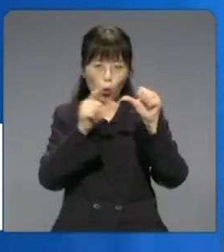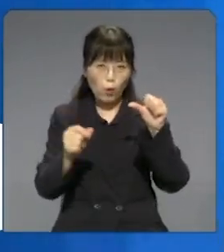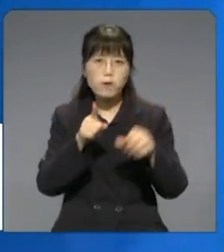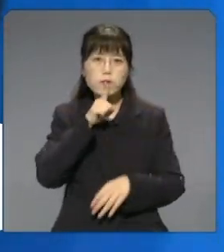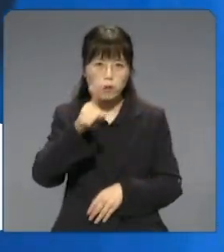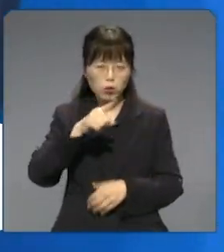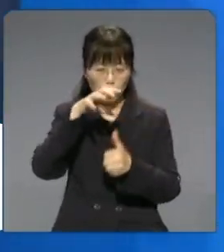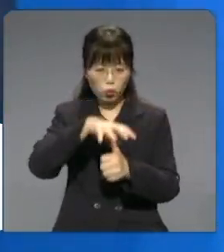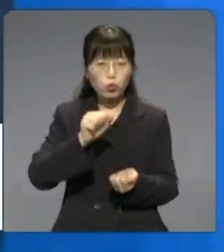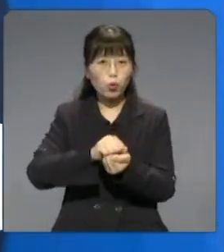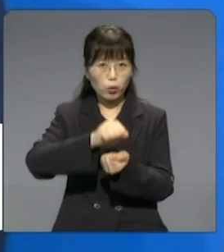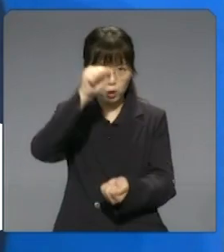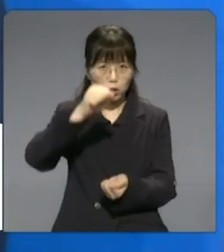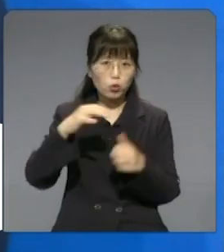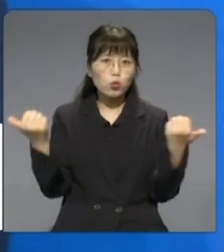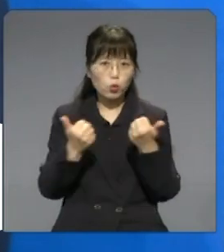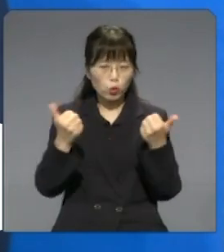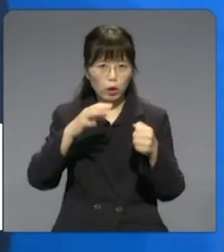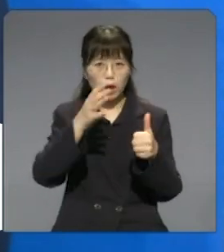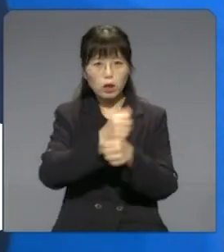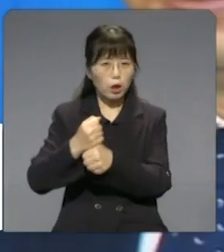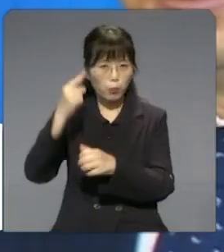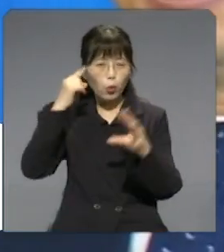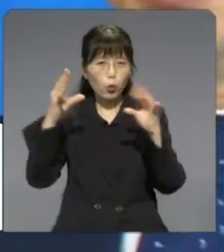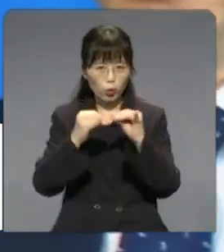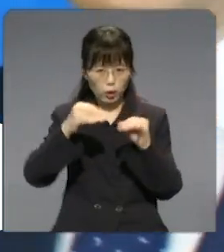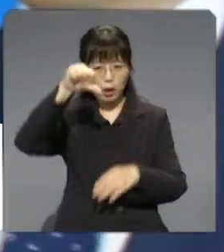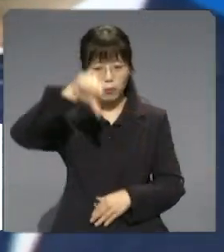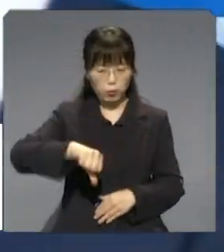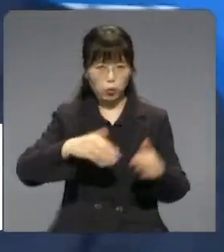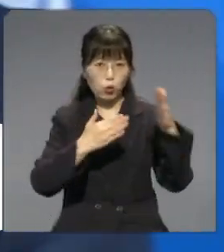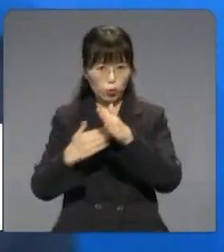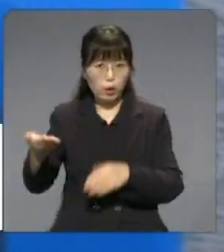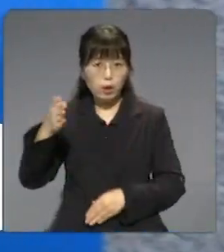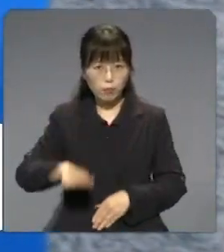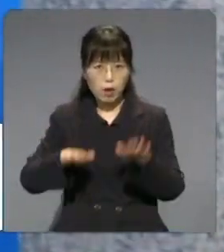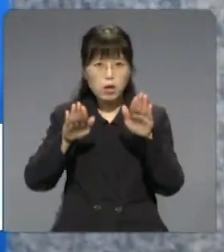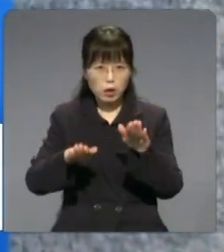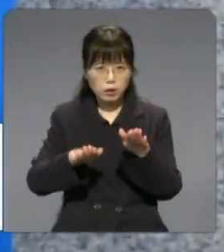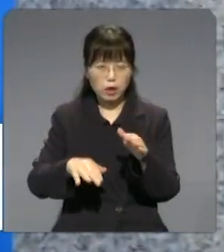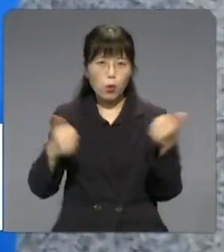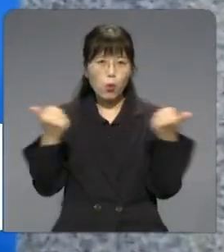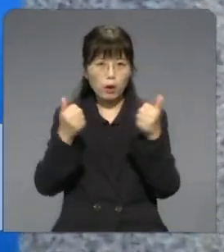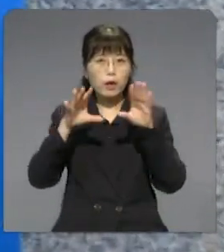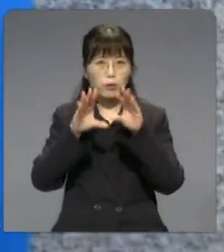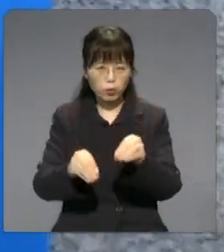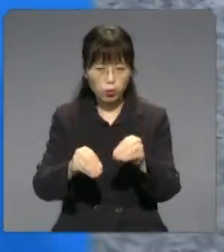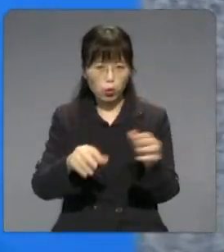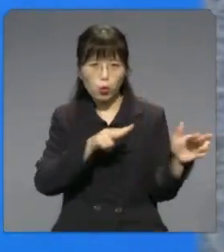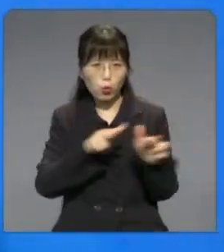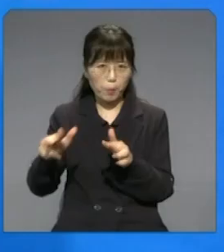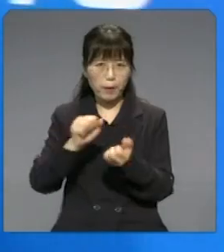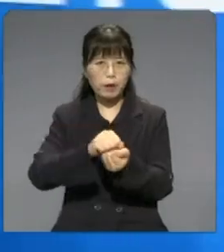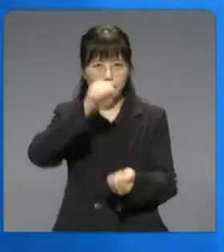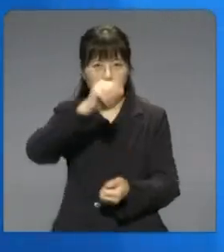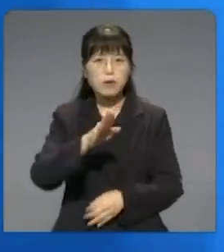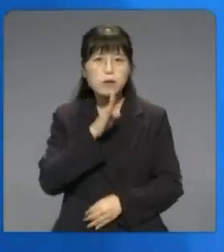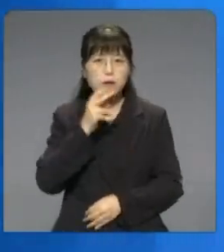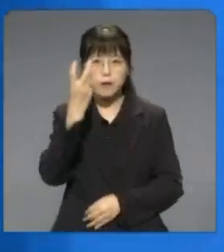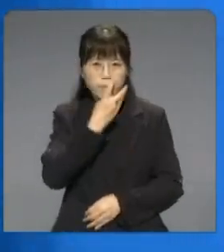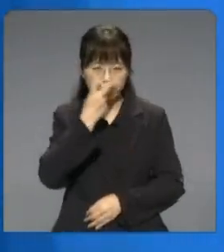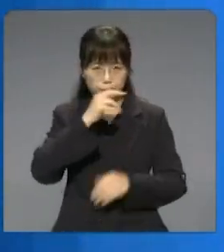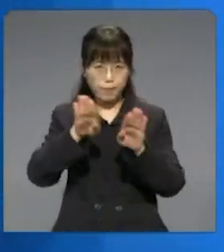5월 청구한 구속영장은 국회의 체포 동의한 부결로 기각됐지만 현재는 회계가 중단돼 곧바로 영장